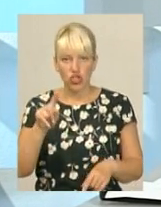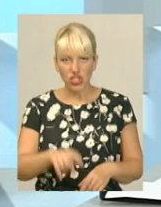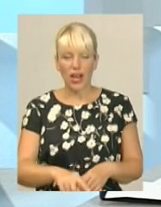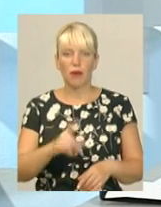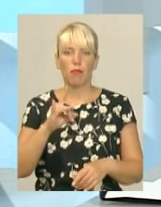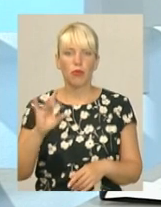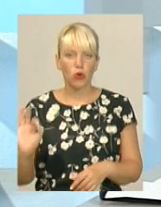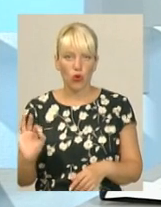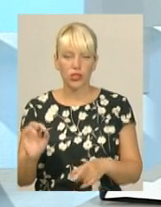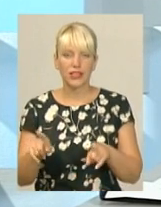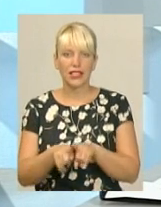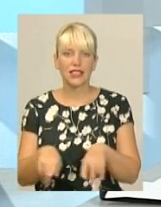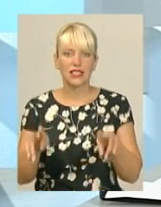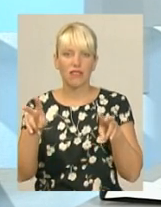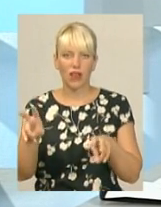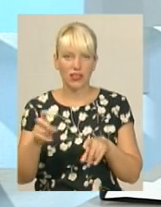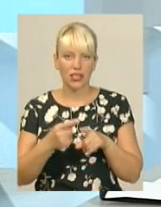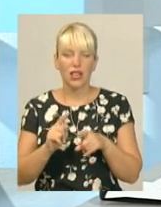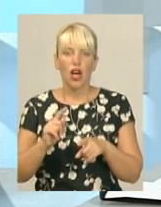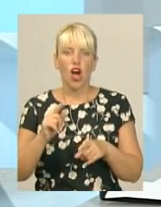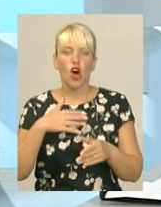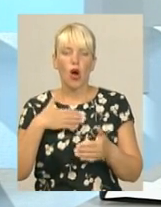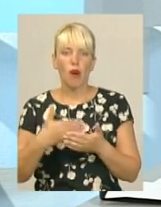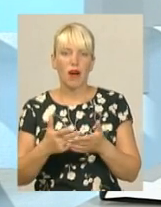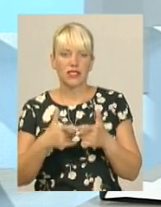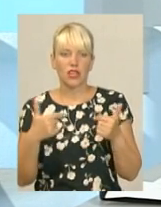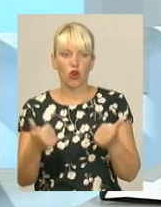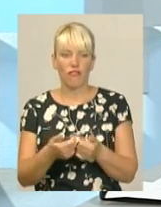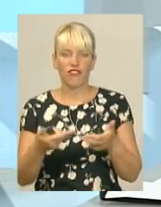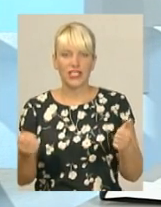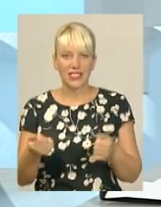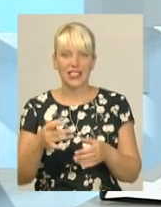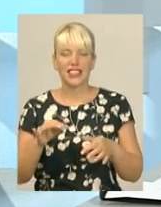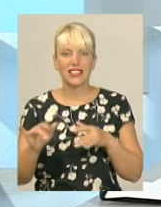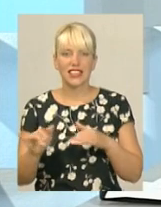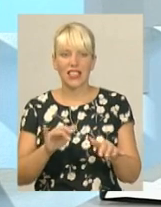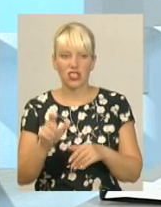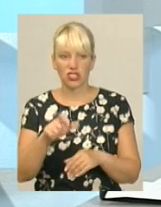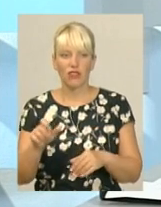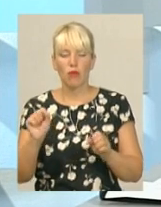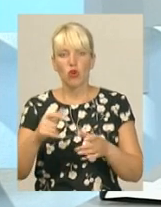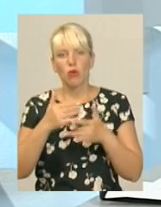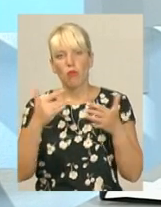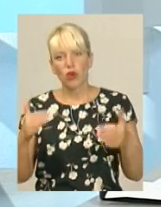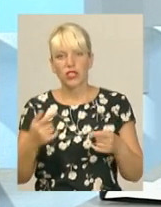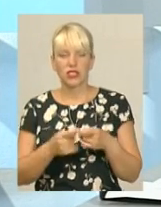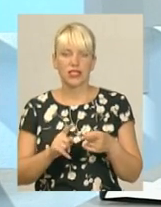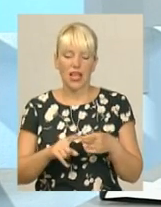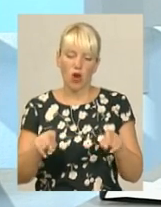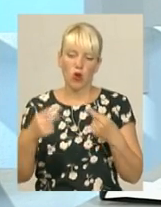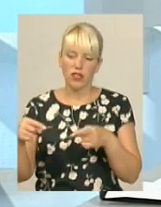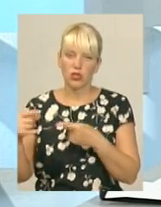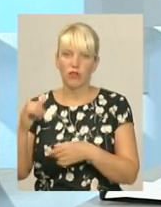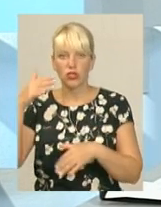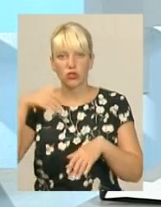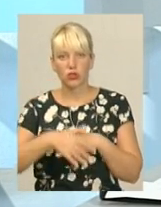про так званих громадських визнаних організацій і діячів можна по-різному це організовувати і